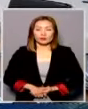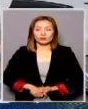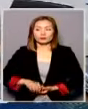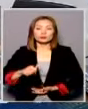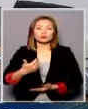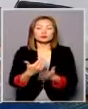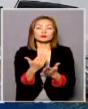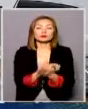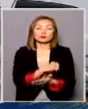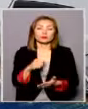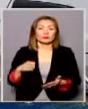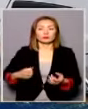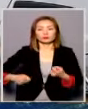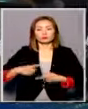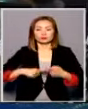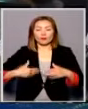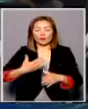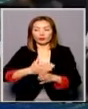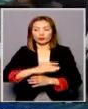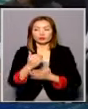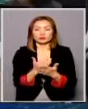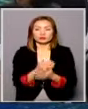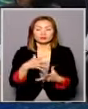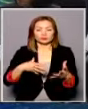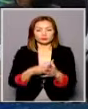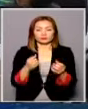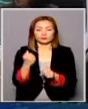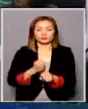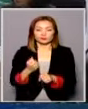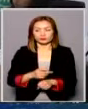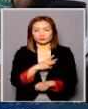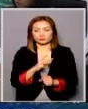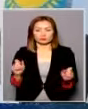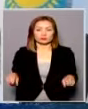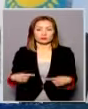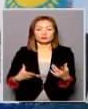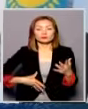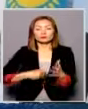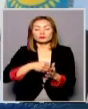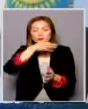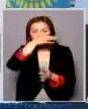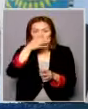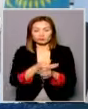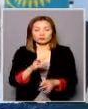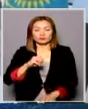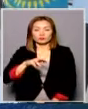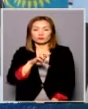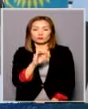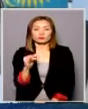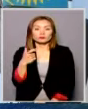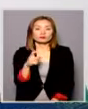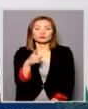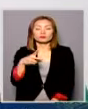Впервые программа добровольного предпенсионного аннуитета была совместно разработана и внедрена в акционерном обществе «Эмбомунайгаз»